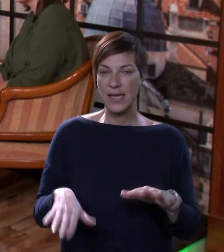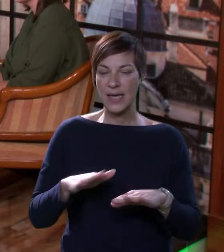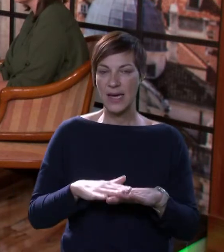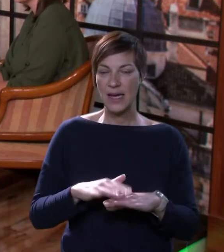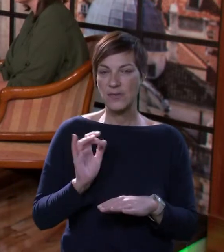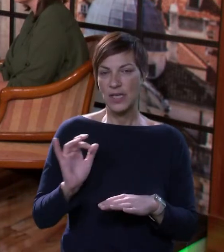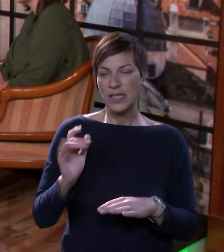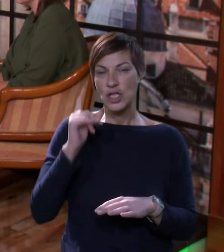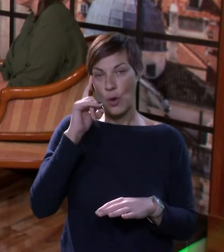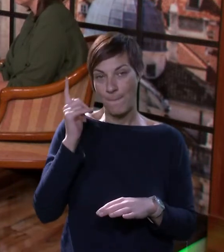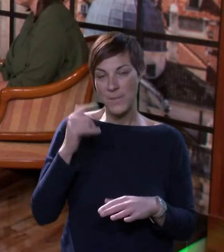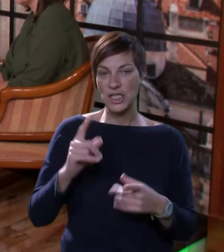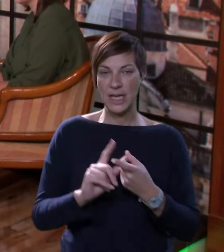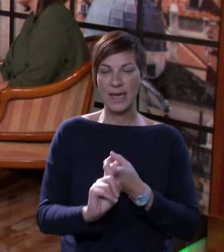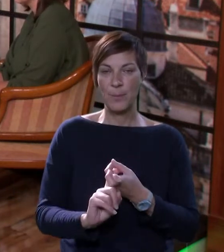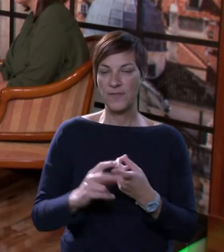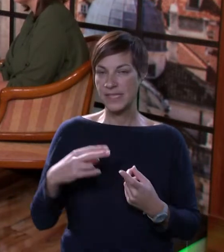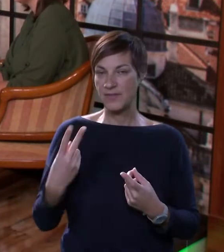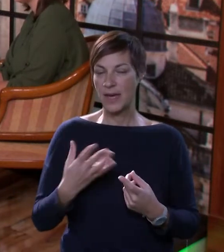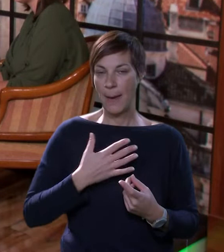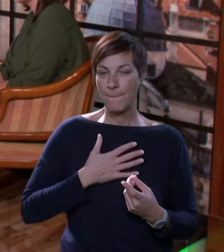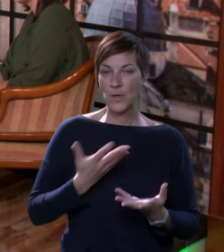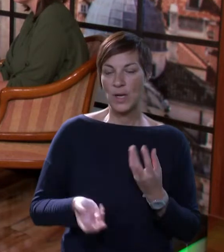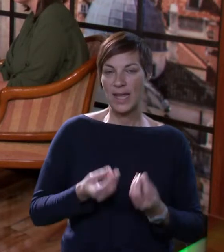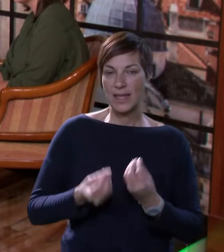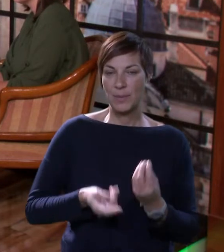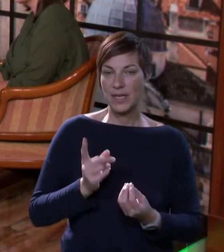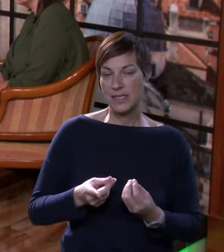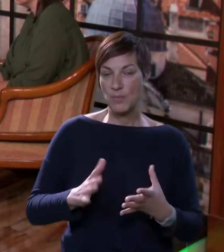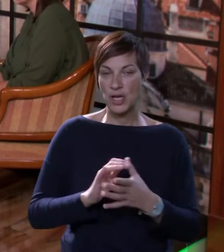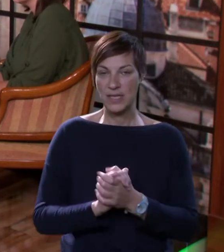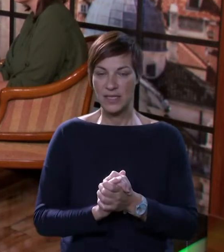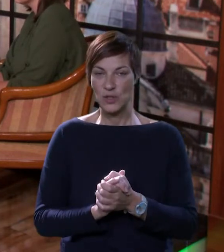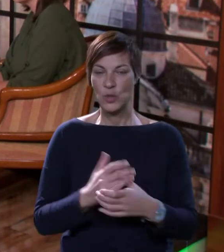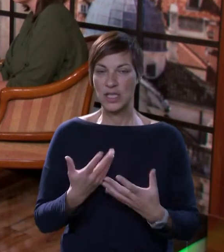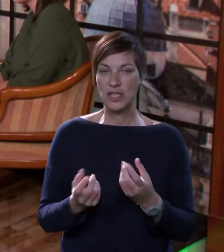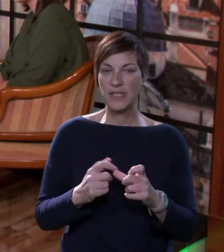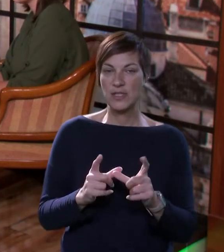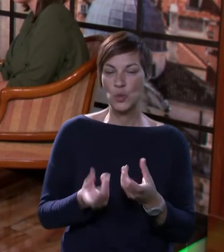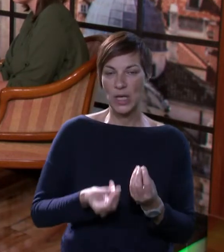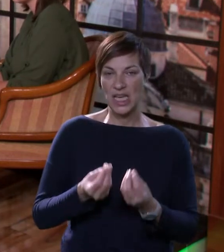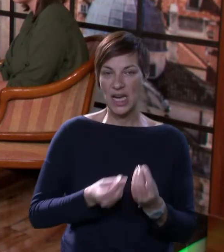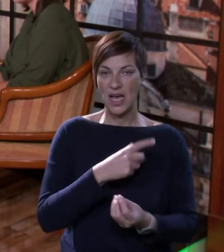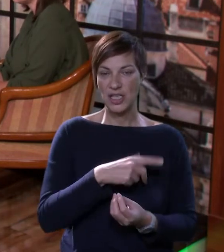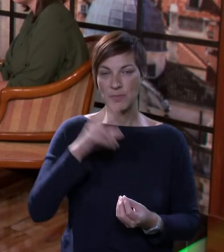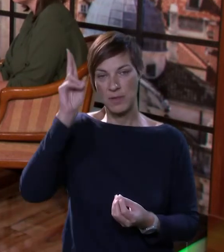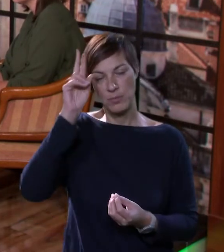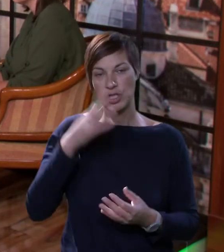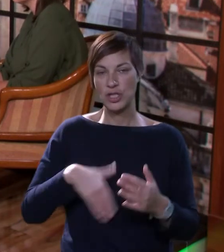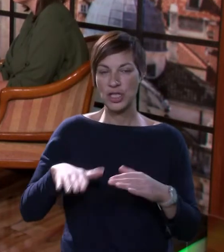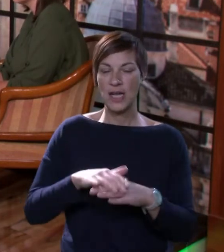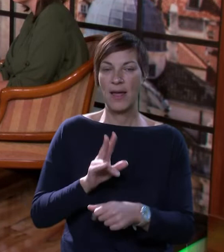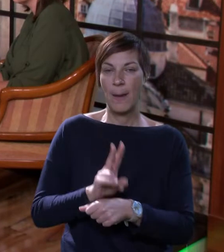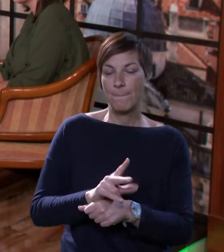razvoj kritičkog mišljenja, povezivanje s drugima. Vi u nekim igricama morate surađivati sa svojim suigračima. Može doći do